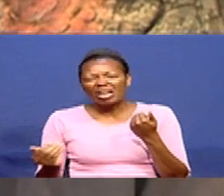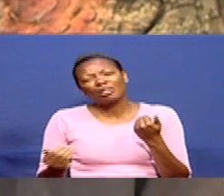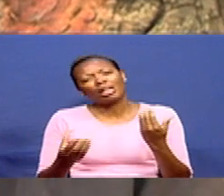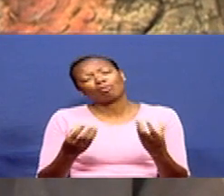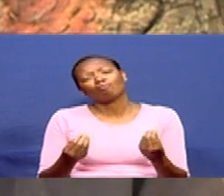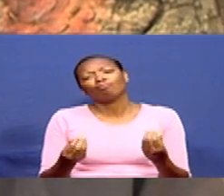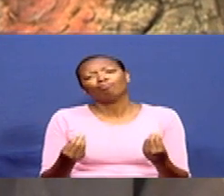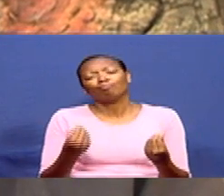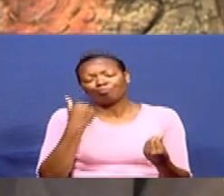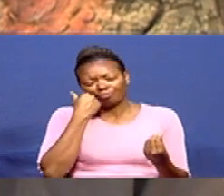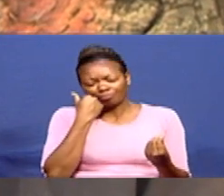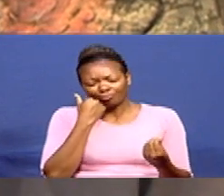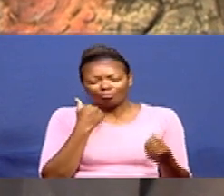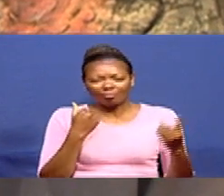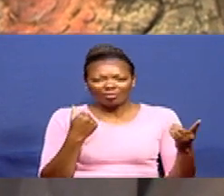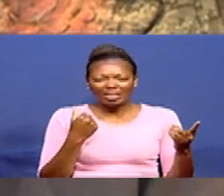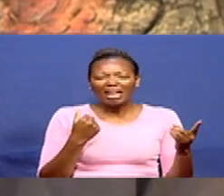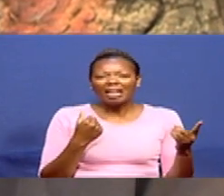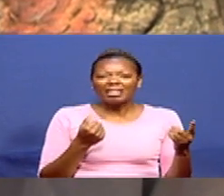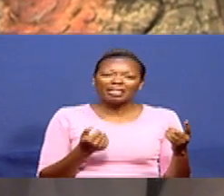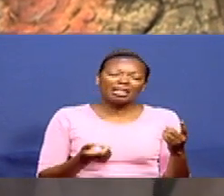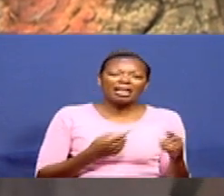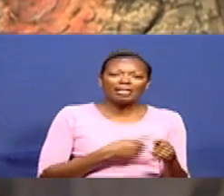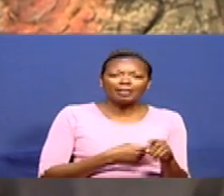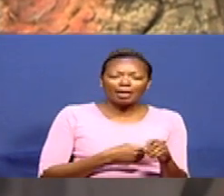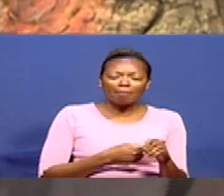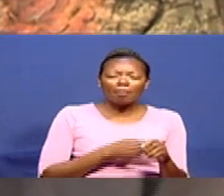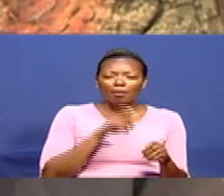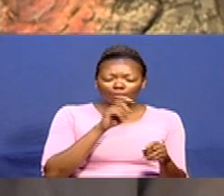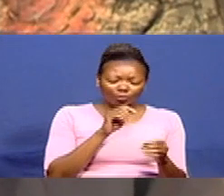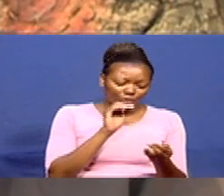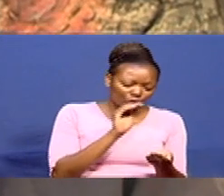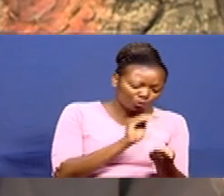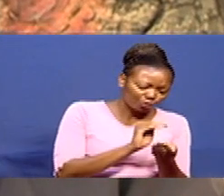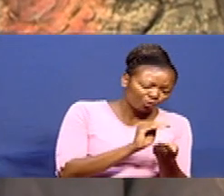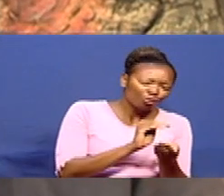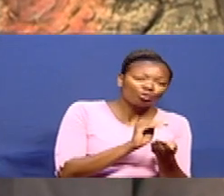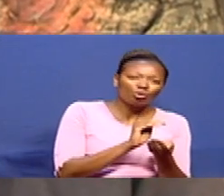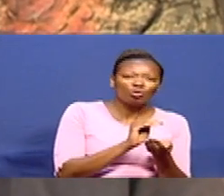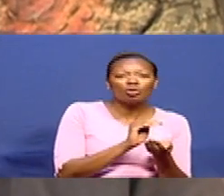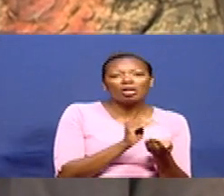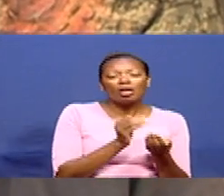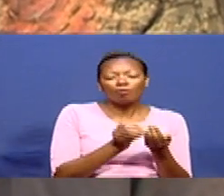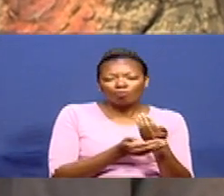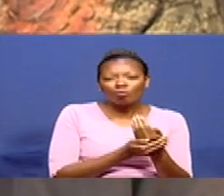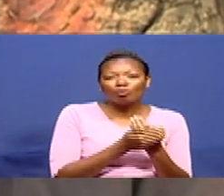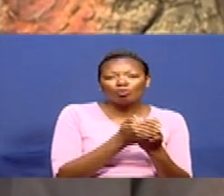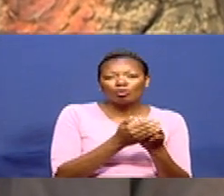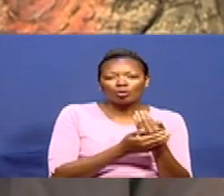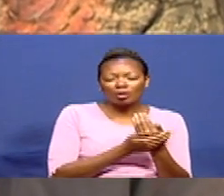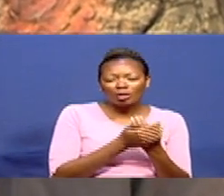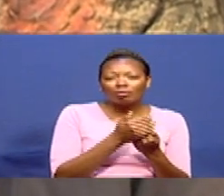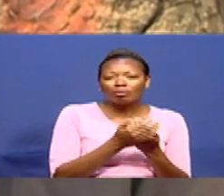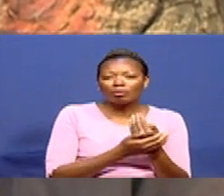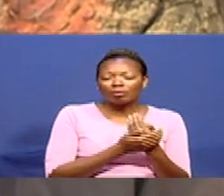vile ile wakati wa mwanzo sikiwa ndogo kama hizi tuko nazo hapo ndogo, ziko na ugonjwa ambaye ni